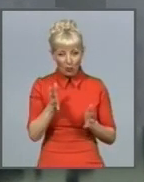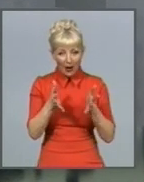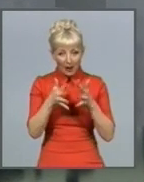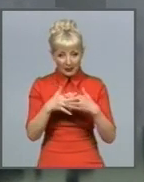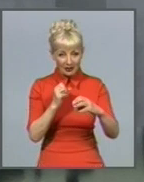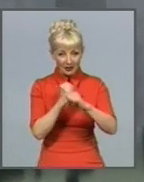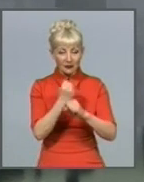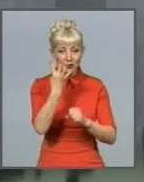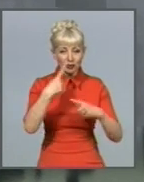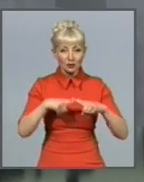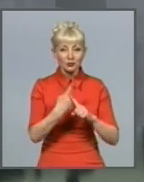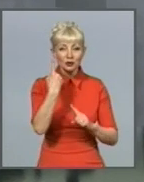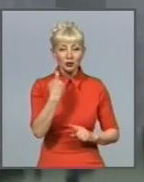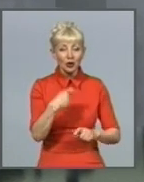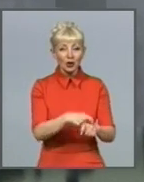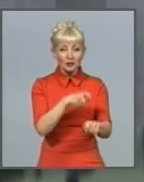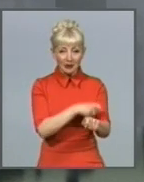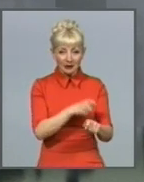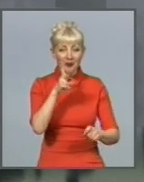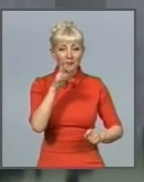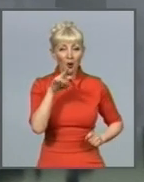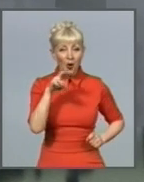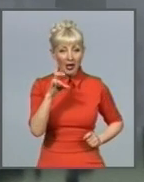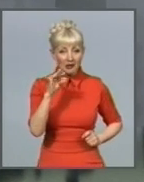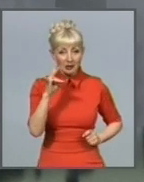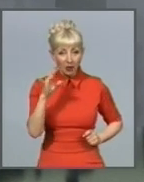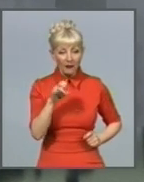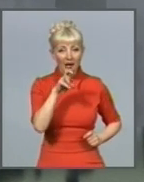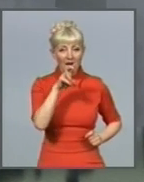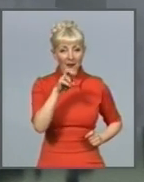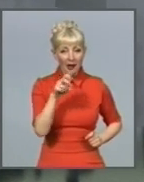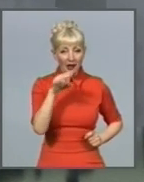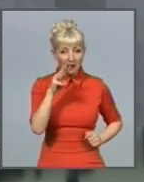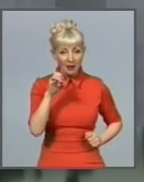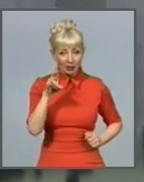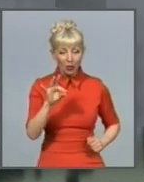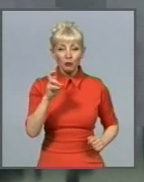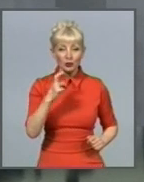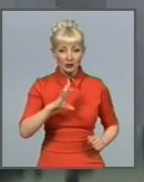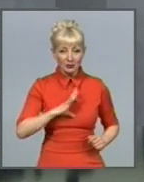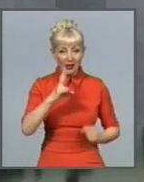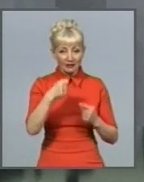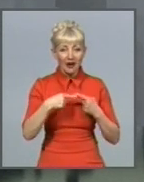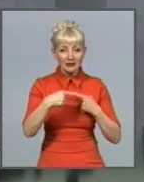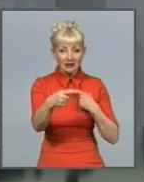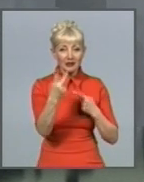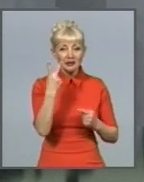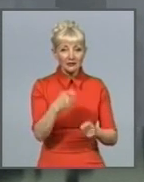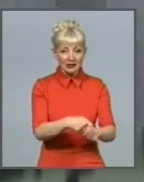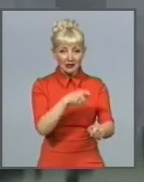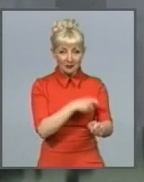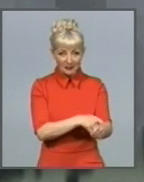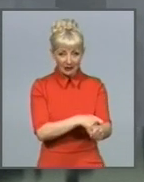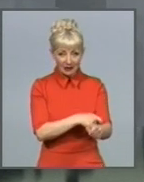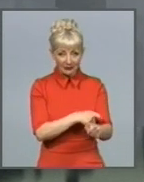100 метров. Марина Колесникова и Богдан Белименко стали бронзовыми призерами на дистанциях 200 метров на спине